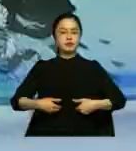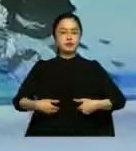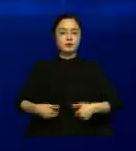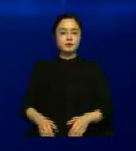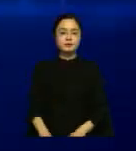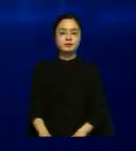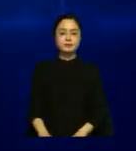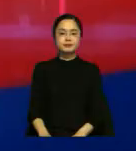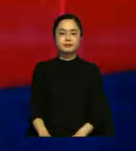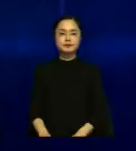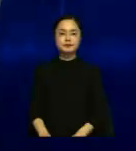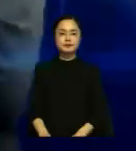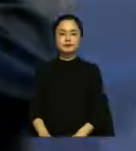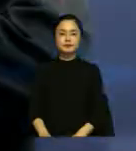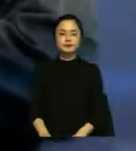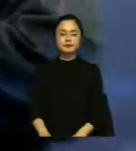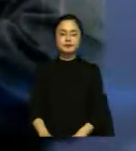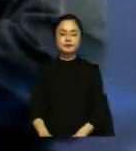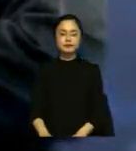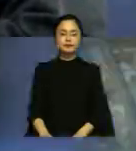취재했습니다.